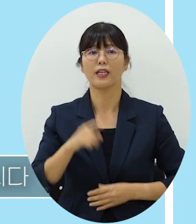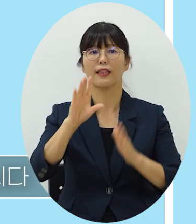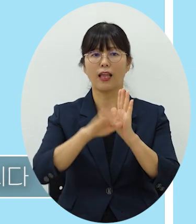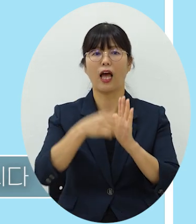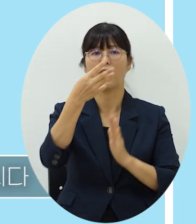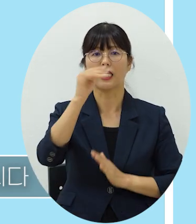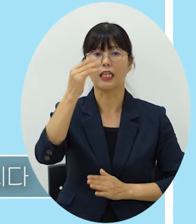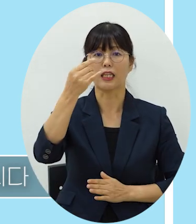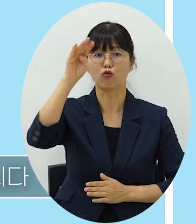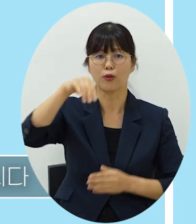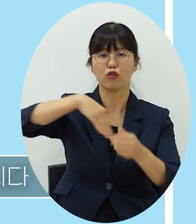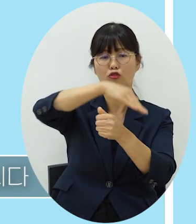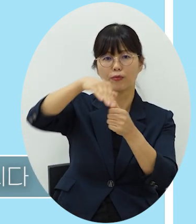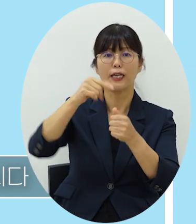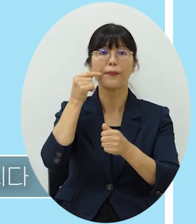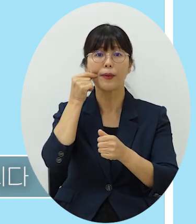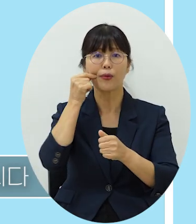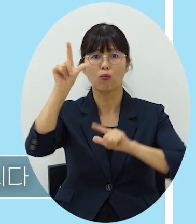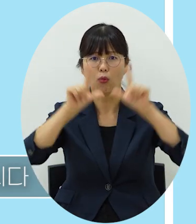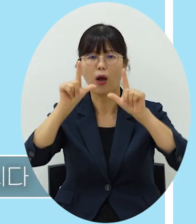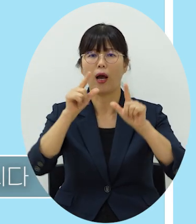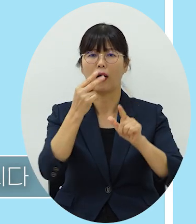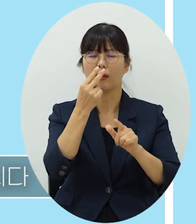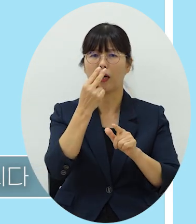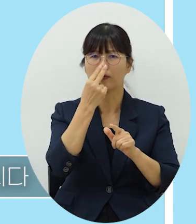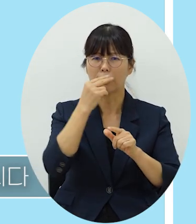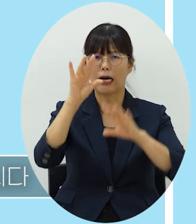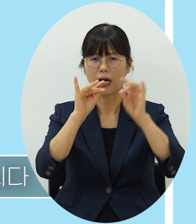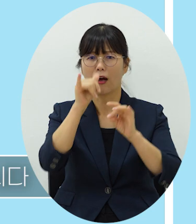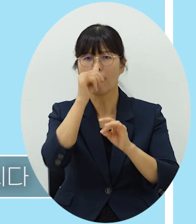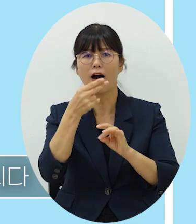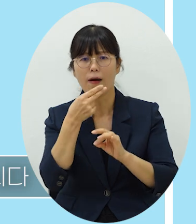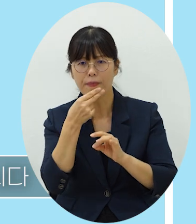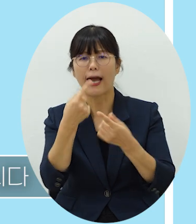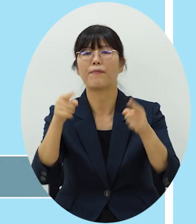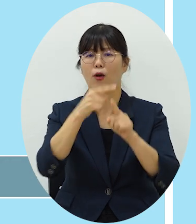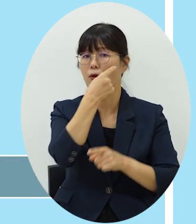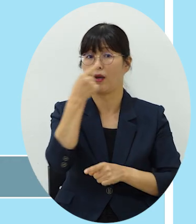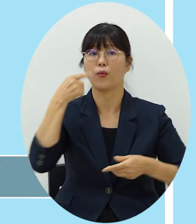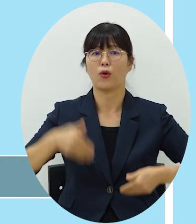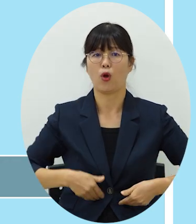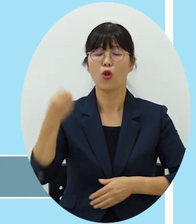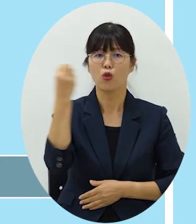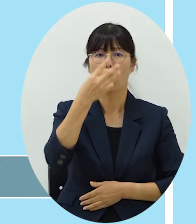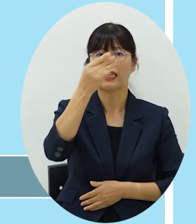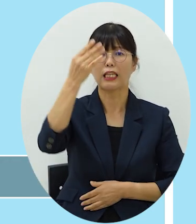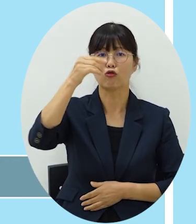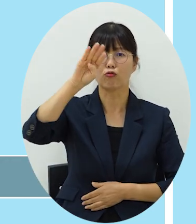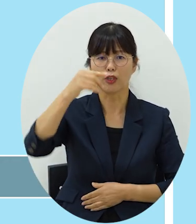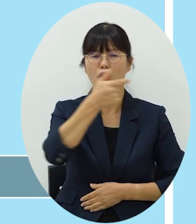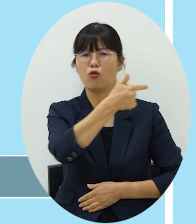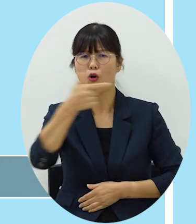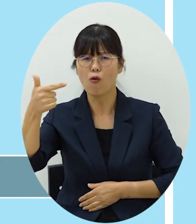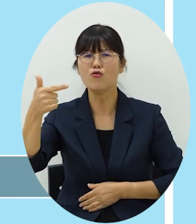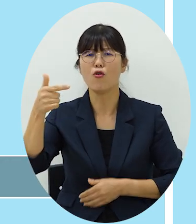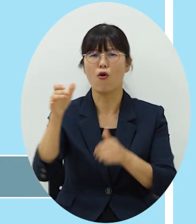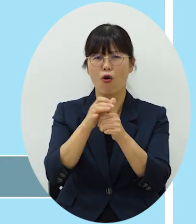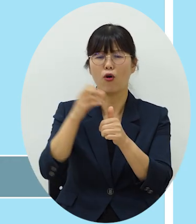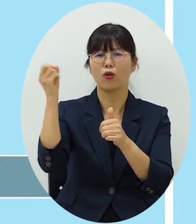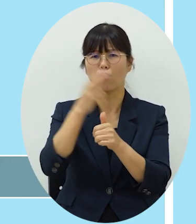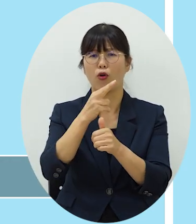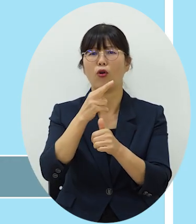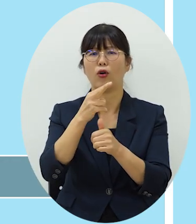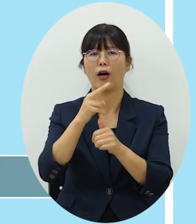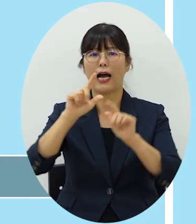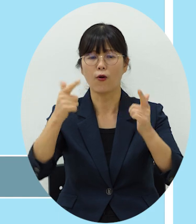이때 T튜브 주변 피부 상태와 분비물 여부도 함께 확인하도록 합니다. 또한 T튜브가 너무 조이거나 너무